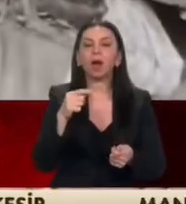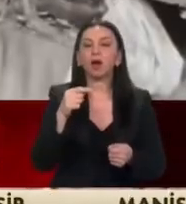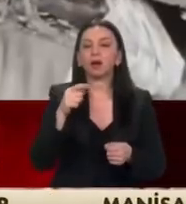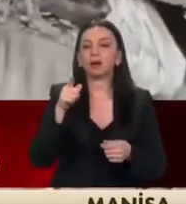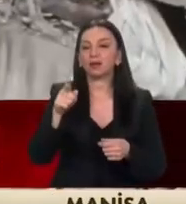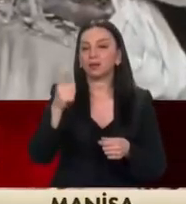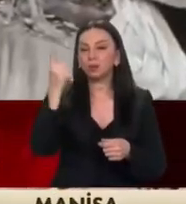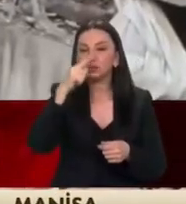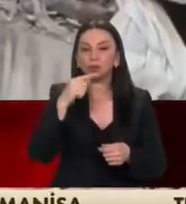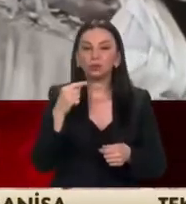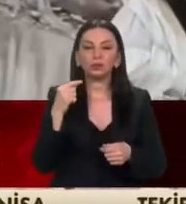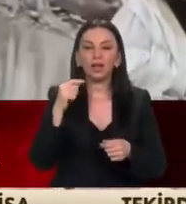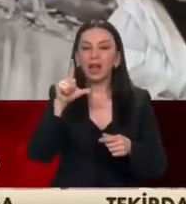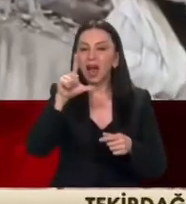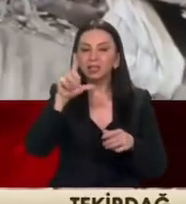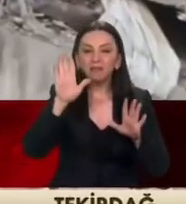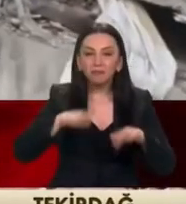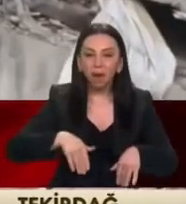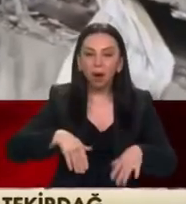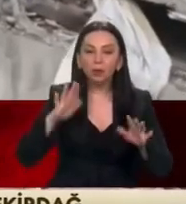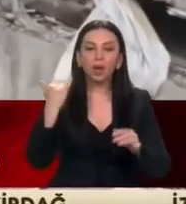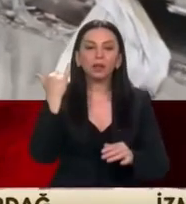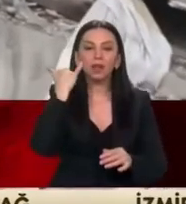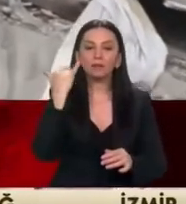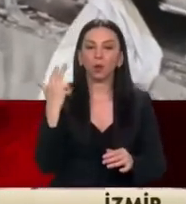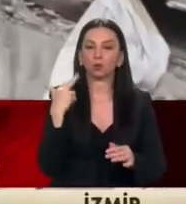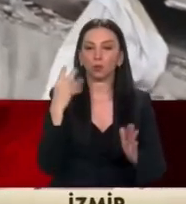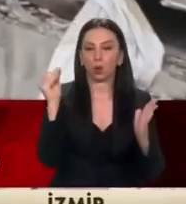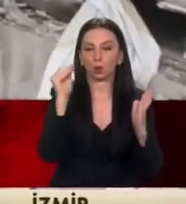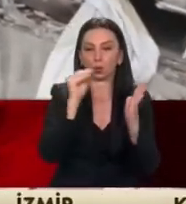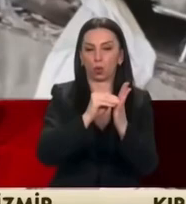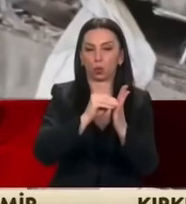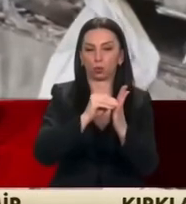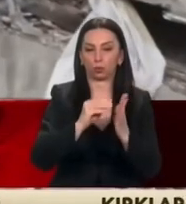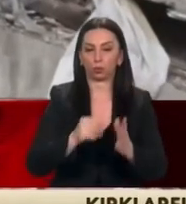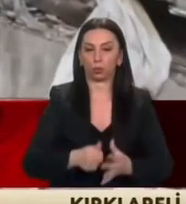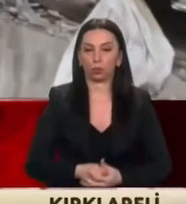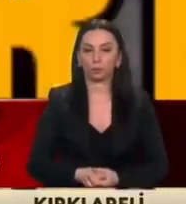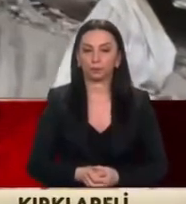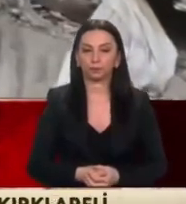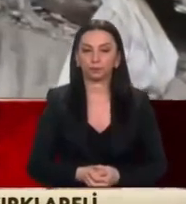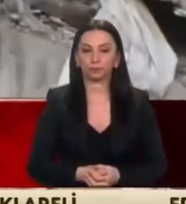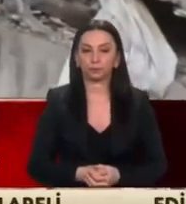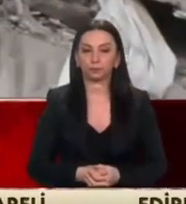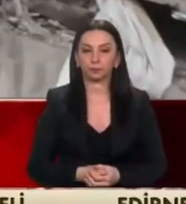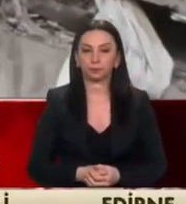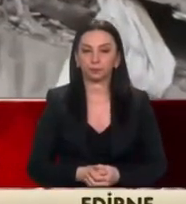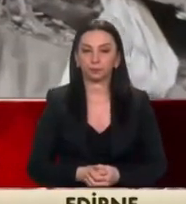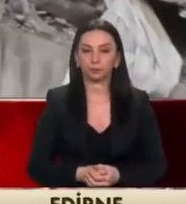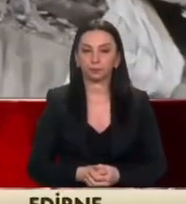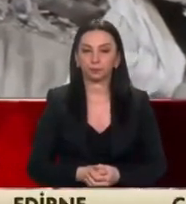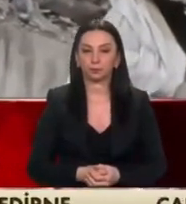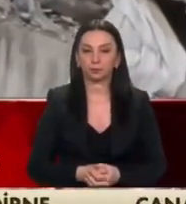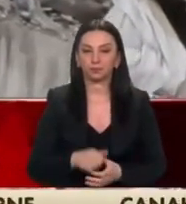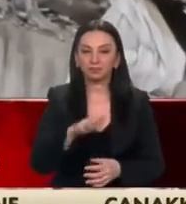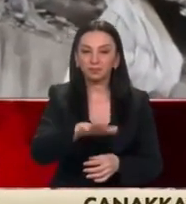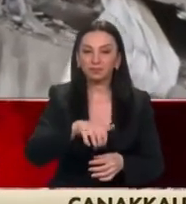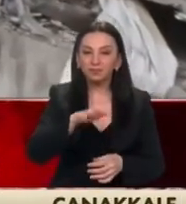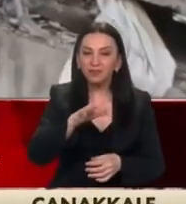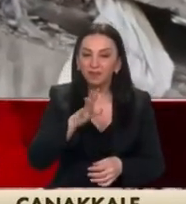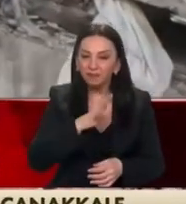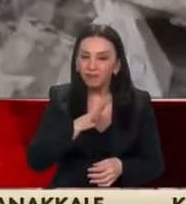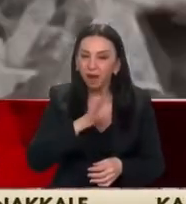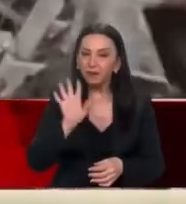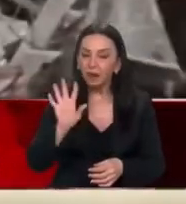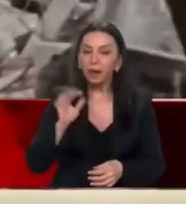yazdı. Ya bizim çocuğun eşyaları kaldı orada, özel eşyaları, onları alacağız orada. Hmm. Enkaz kaldırılırken bizi